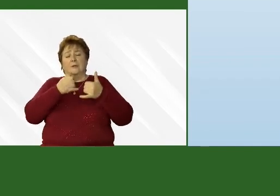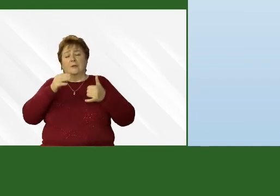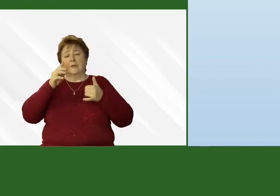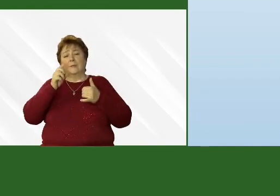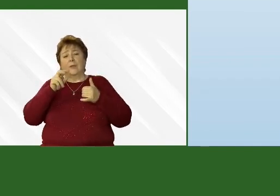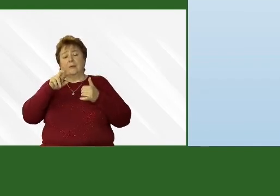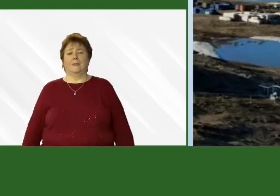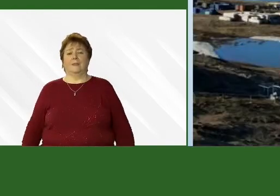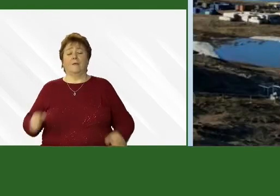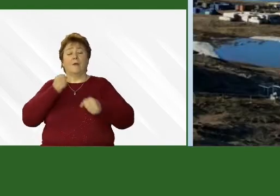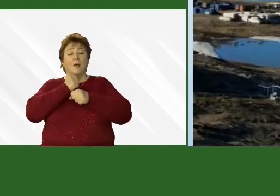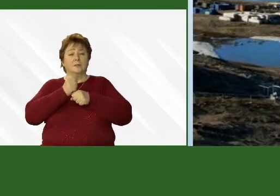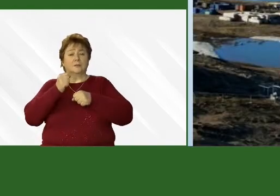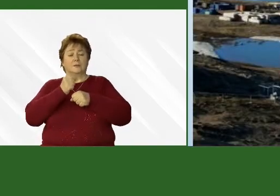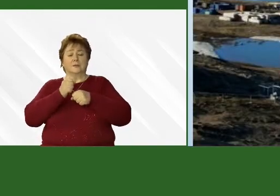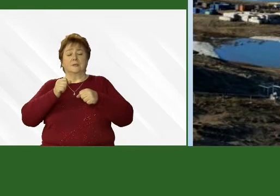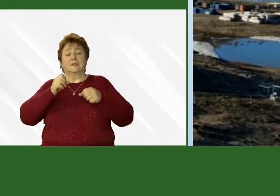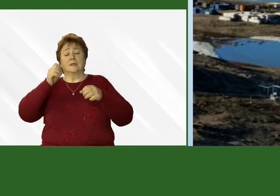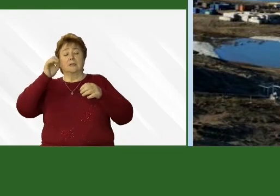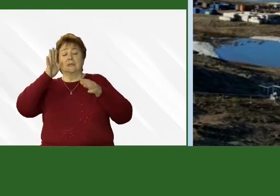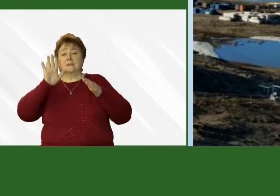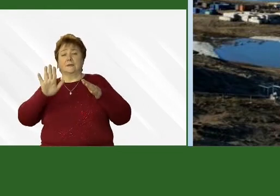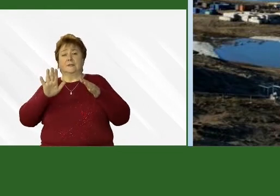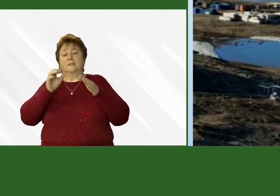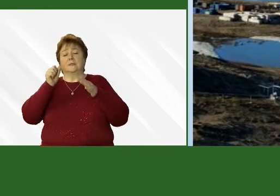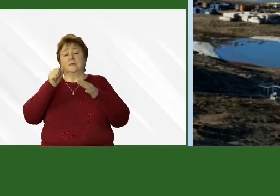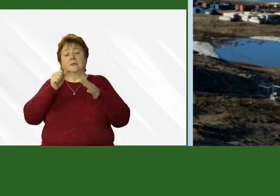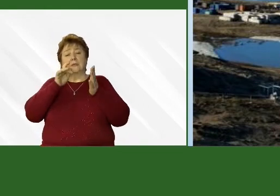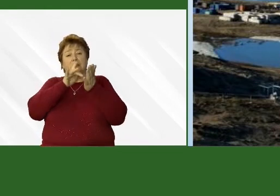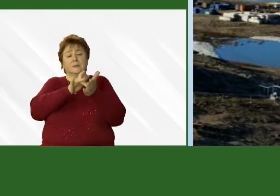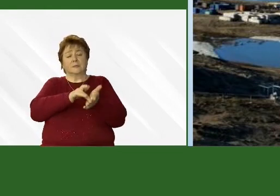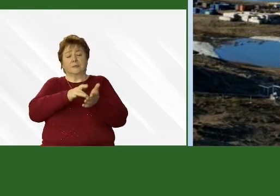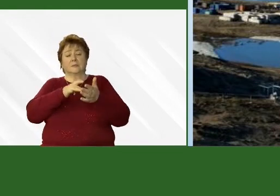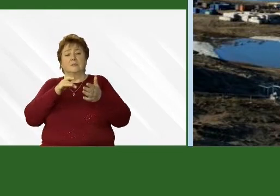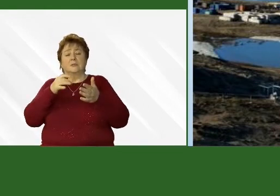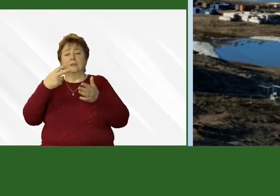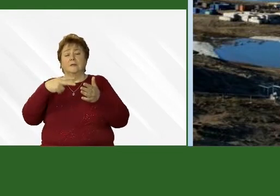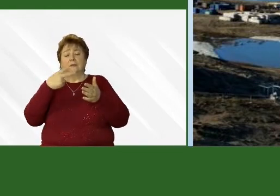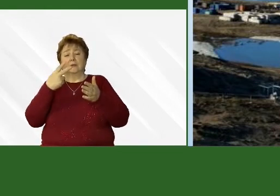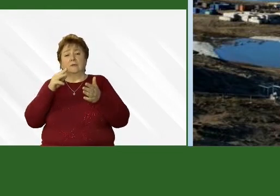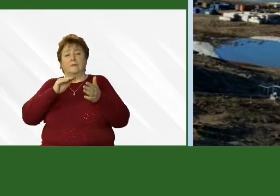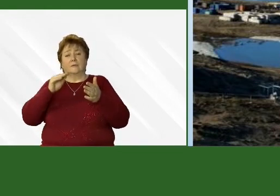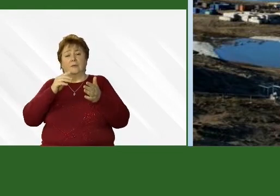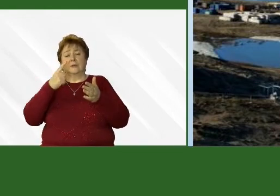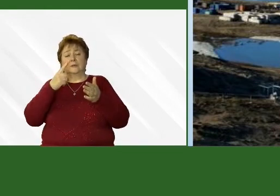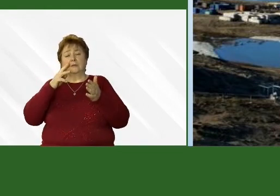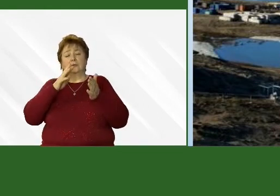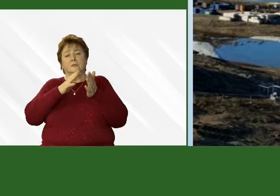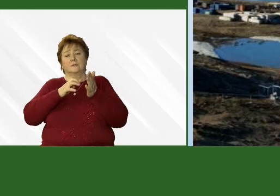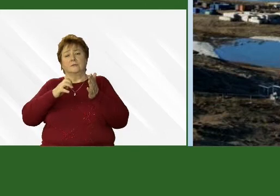Фадея Беллинсгаузена. Основана советской антарктической экспедицией 22